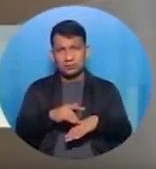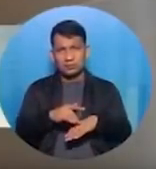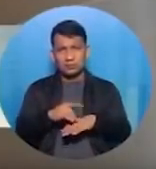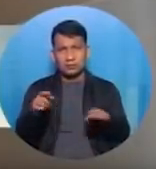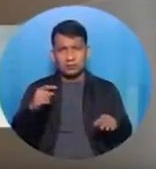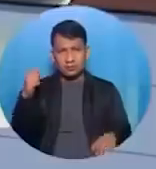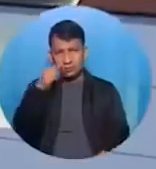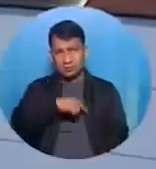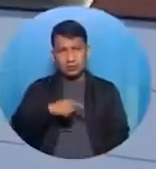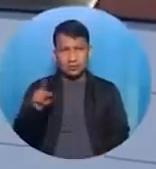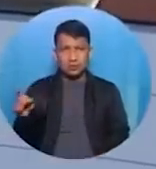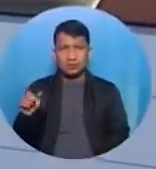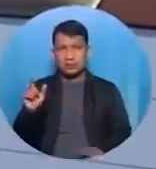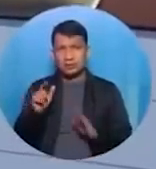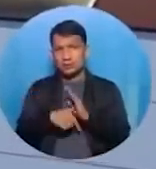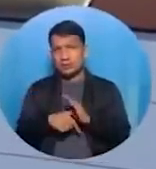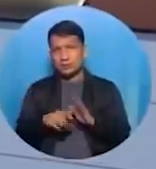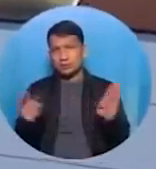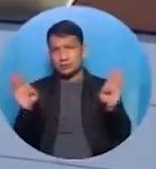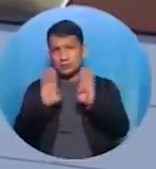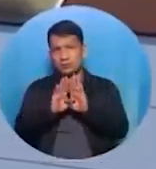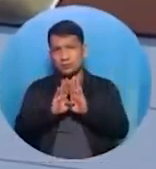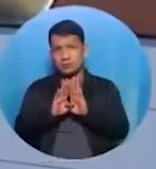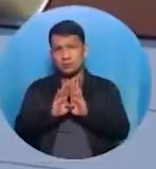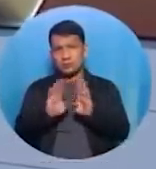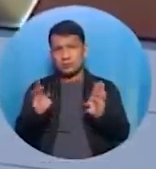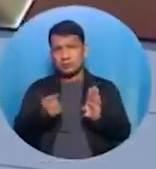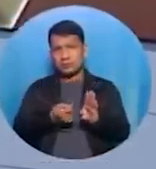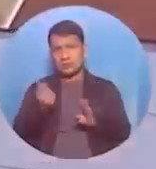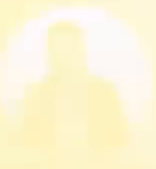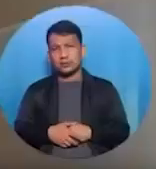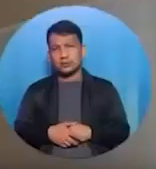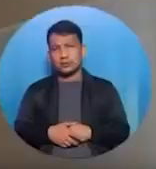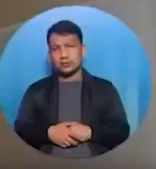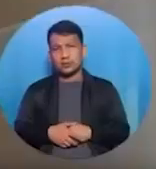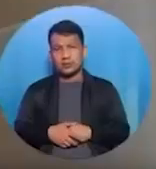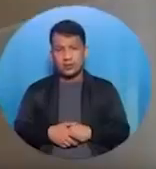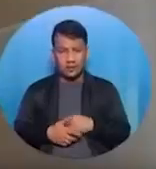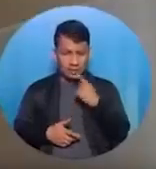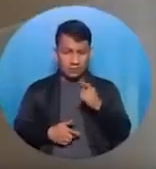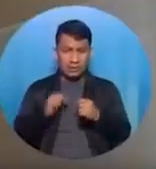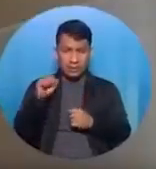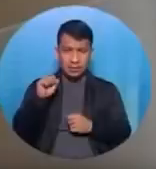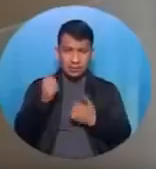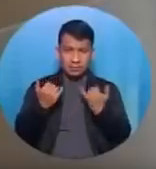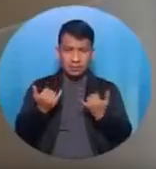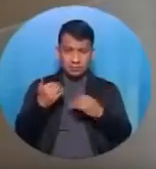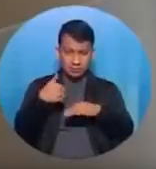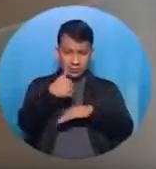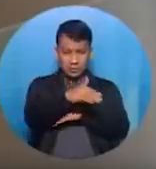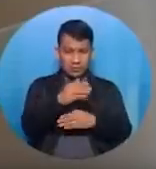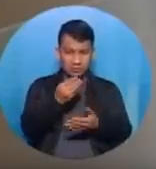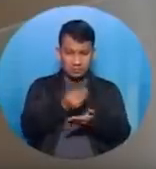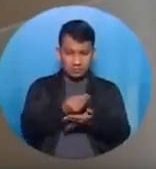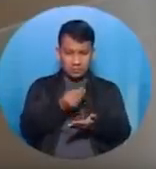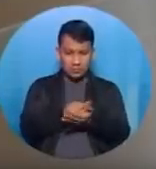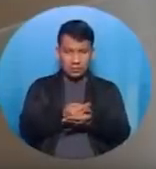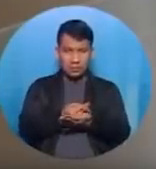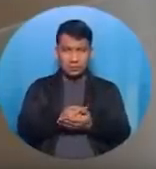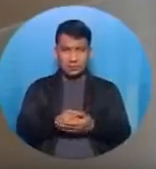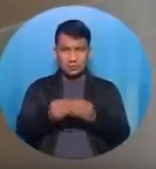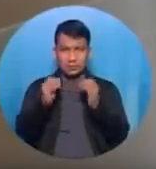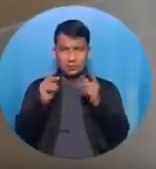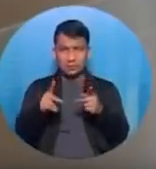Sa sobrang sinungaling mo. Mamay, papasala ko pa kayo eh. Sige na, umalis ka na muna dyan. Sige, Sir Roger. Ngayon po mismo, papadala ko ng pera sa inyo.